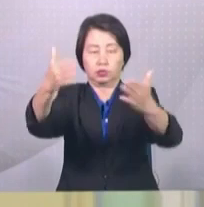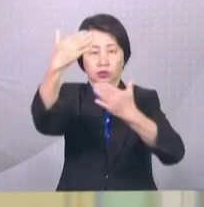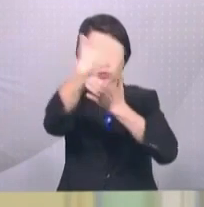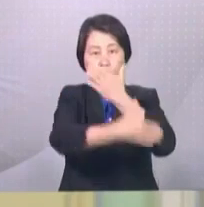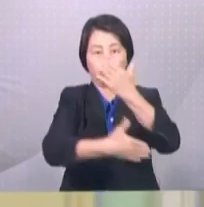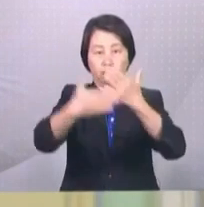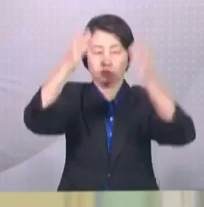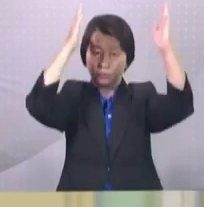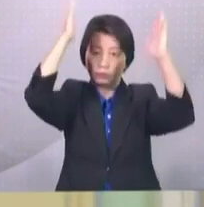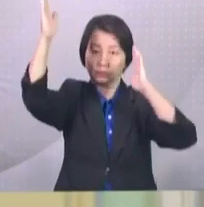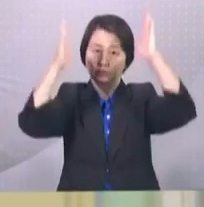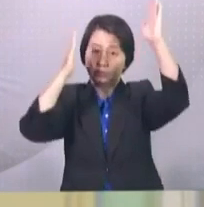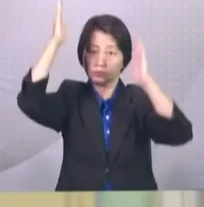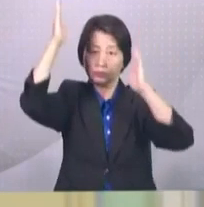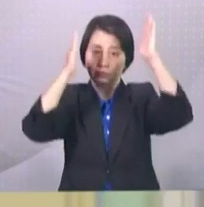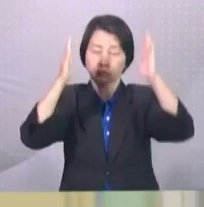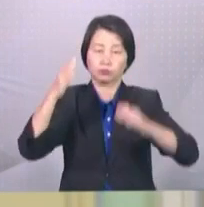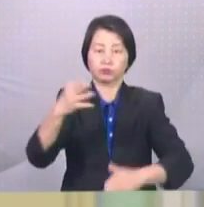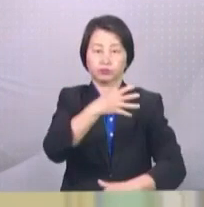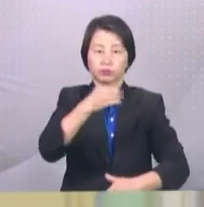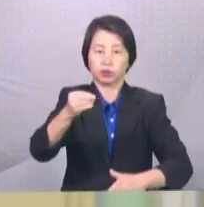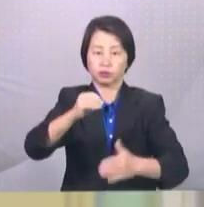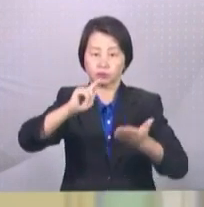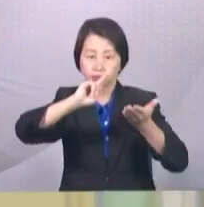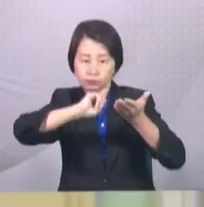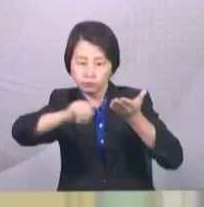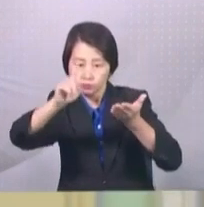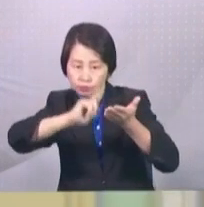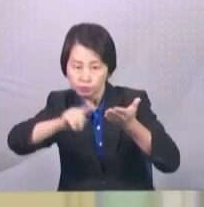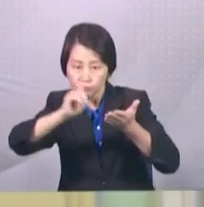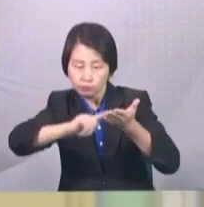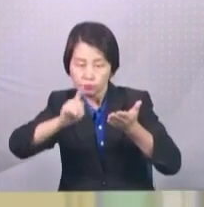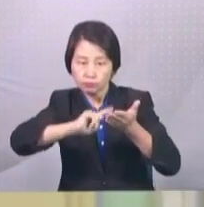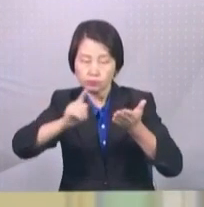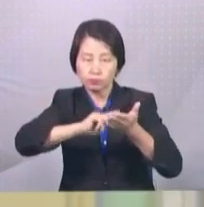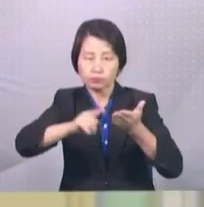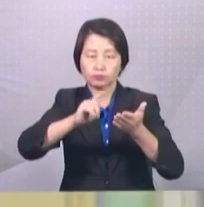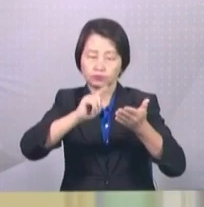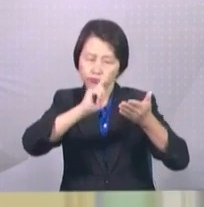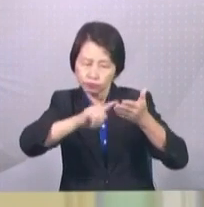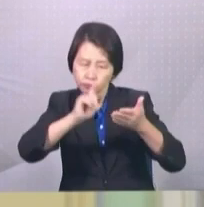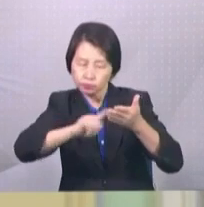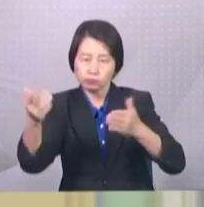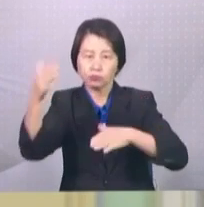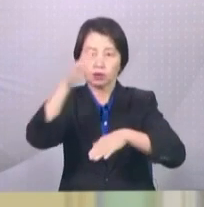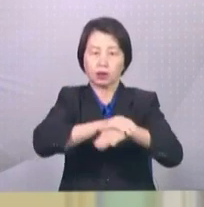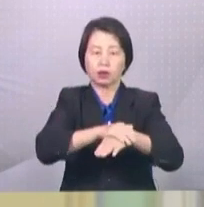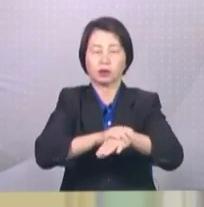negara dan pemeriksaan ke atas